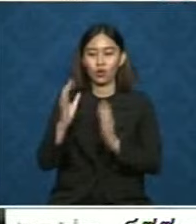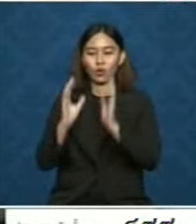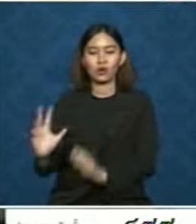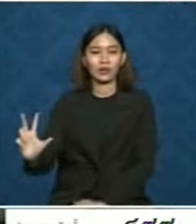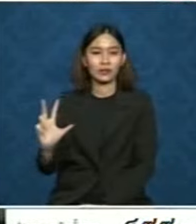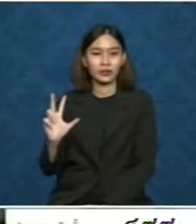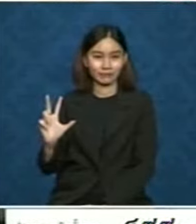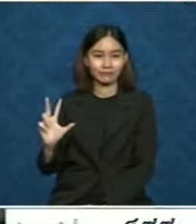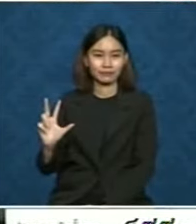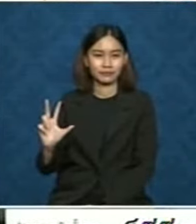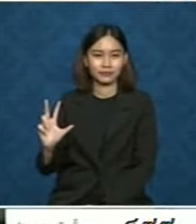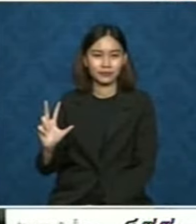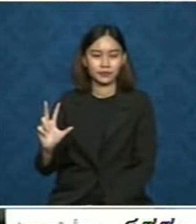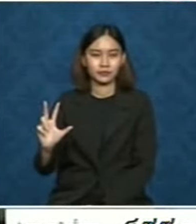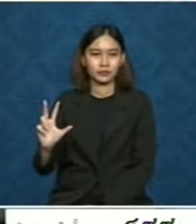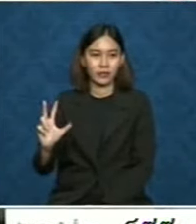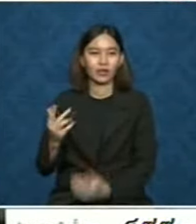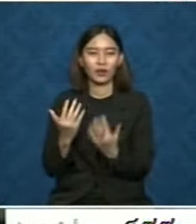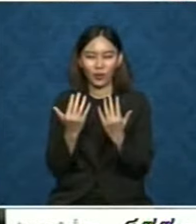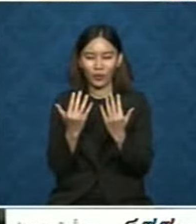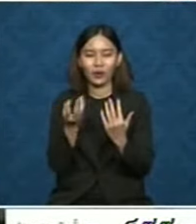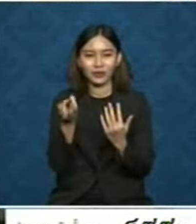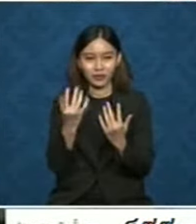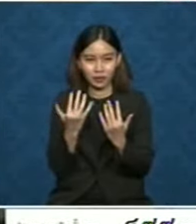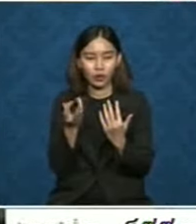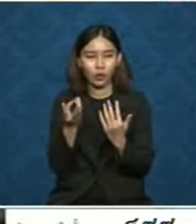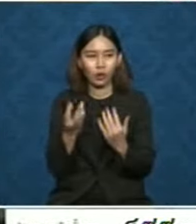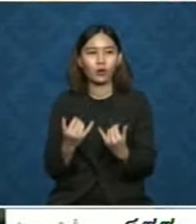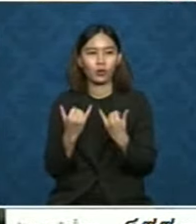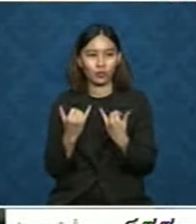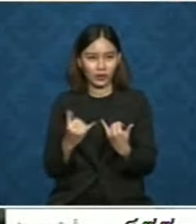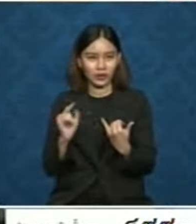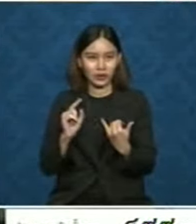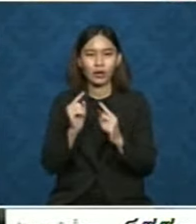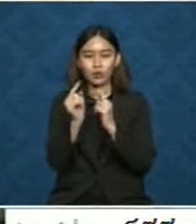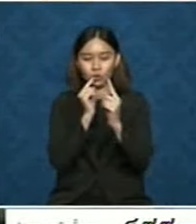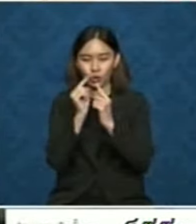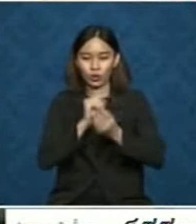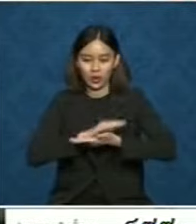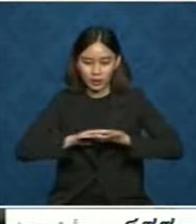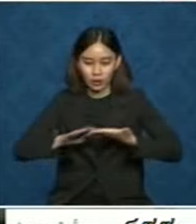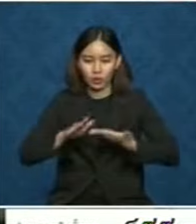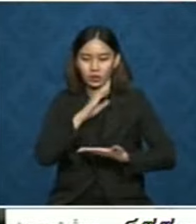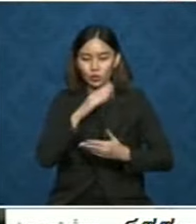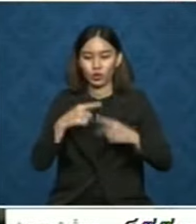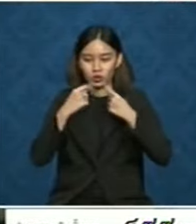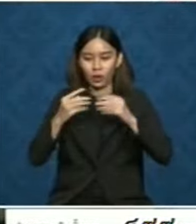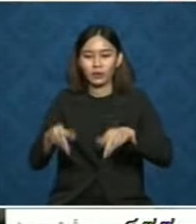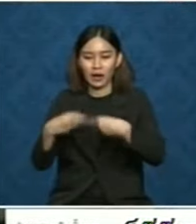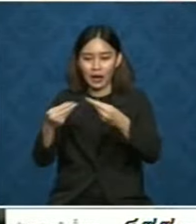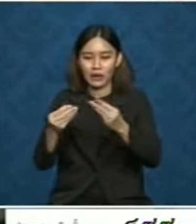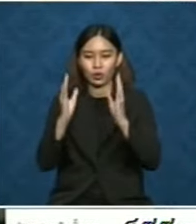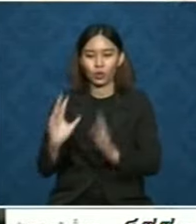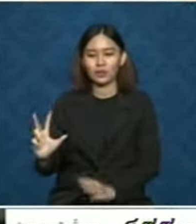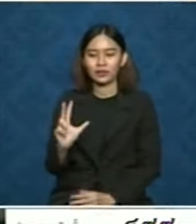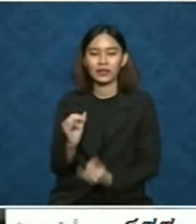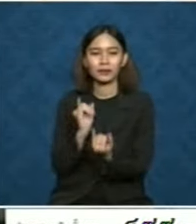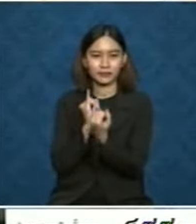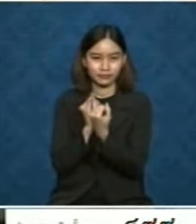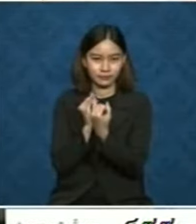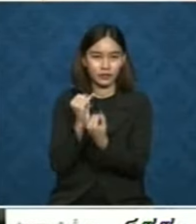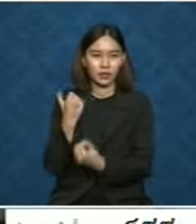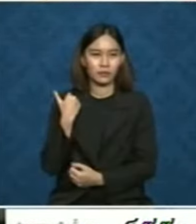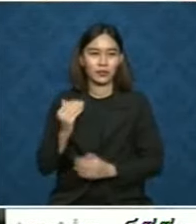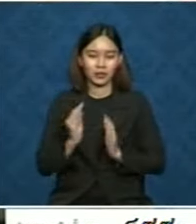ท่านนะครับอ่ารอนิดเดียวนะครับยังไงวันนี้จะจะจะประสานให้เรียบร้อยจะได้คำตอบโดยเฉพาะทั้ง 3ท่านนี่ผมก็สนิทสนุนหมดครับท่าน